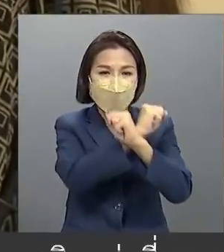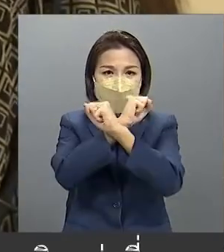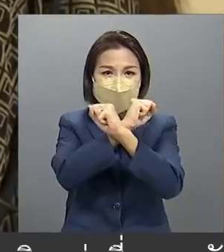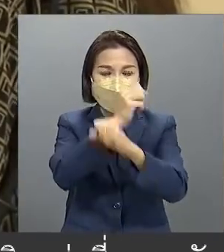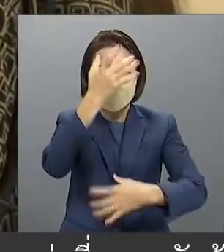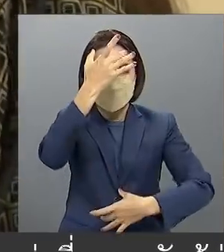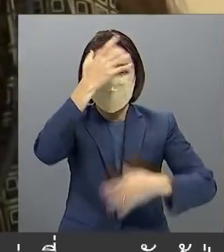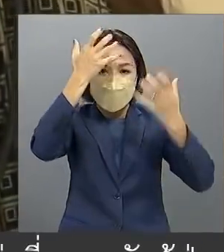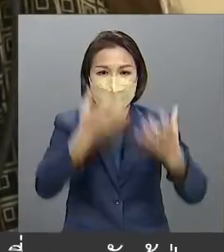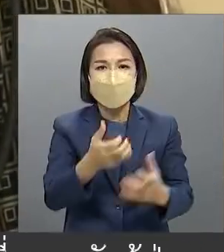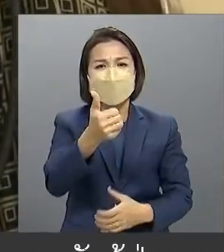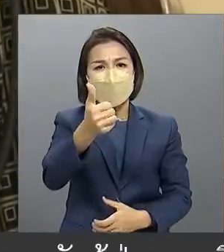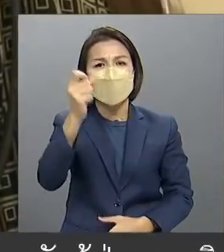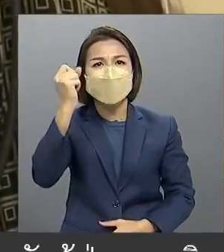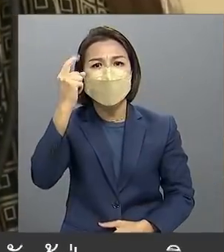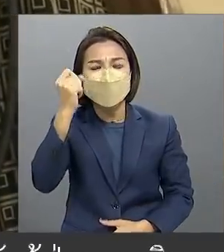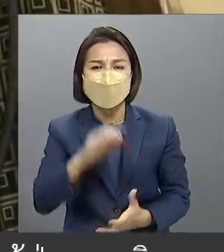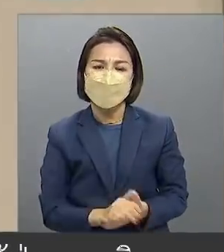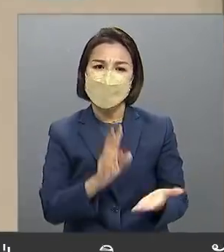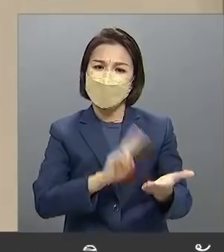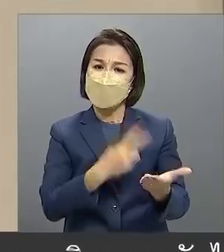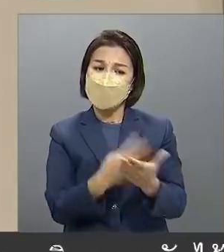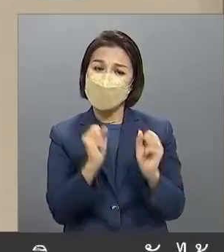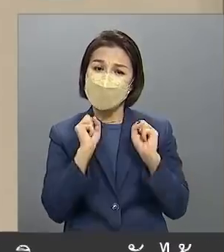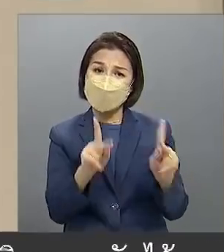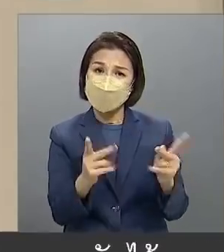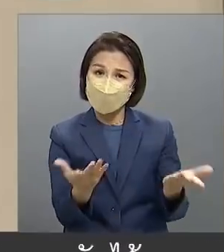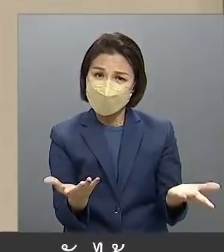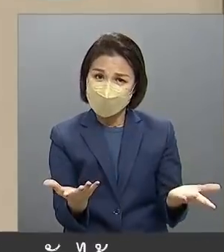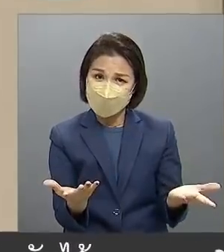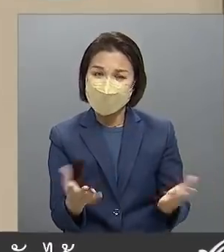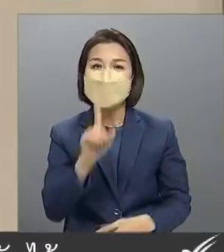แบบนี้โอเคได้อย่างไรนะคะนี่ก็เป็นการทิ้งคำถามเอาไว้จากคุณหมอนั่นเองค่ะ